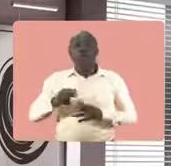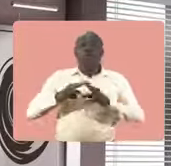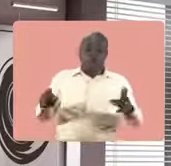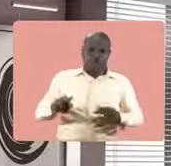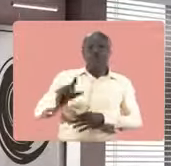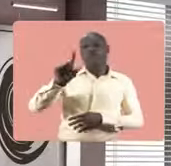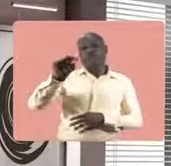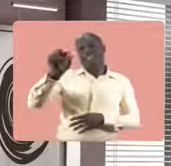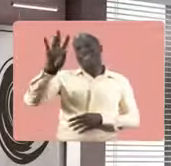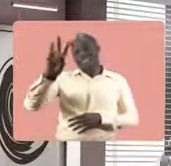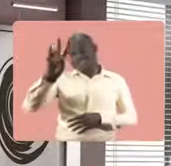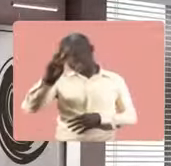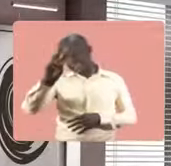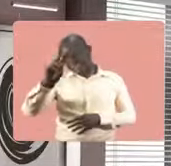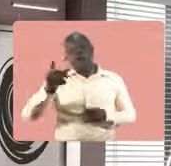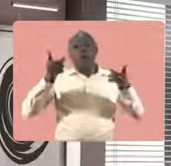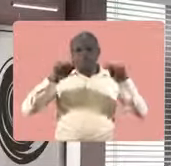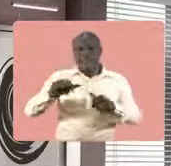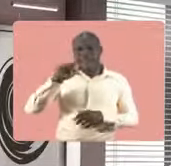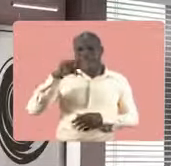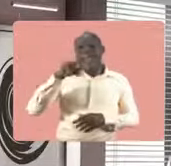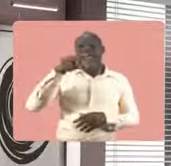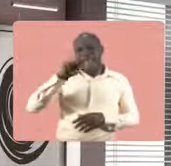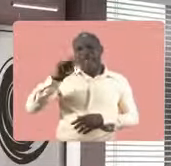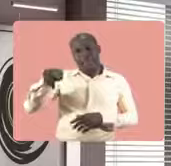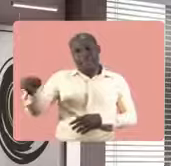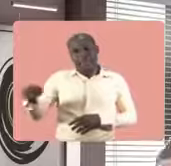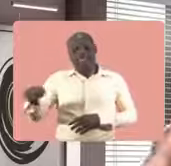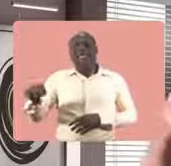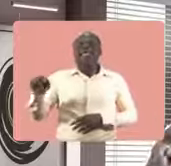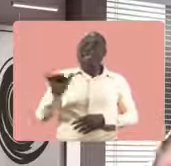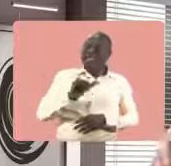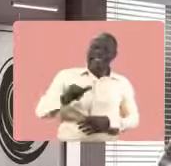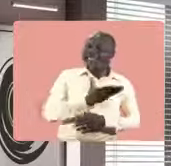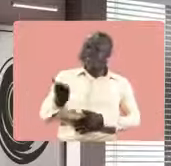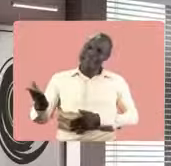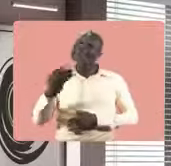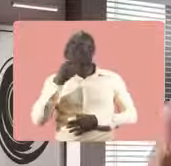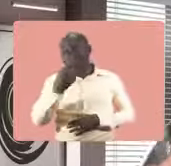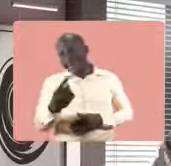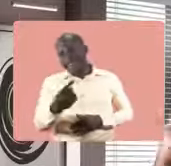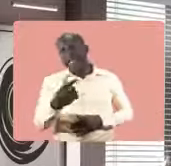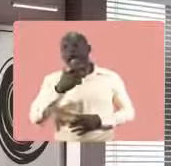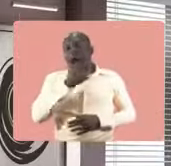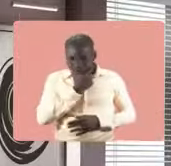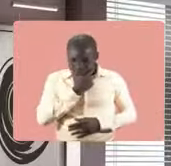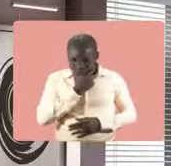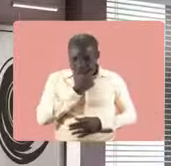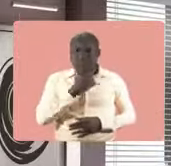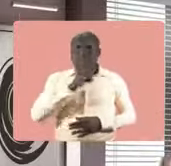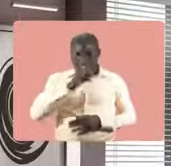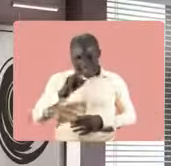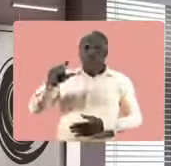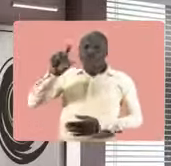Enti 2016 no, ebra MPP fwa muye campaign no, asamba kwa namo kane se, nane kufu wado,